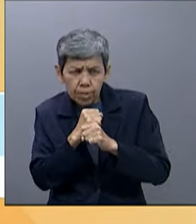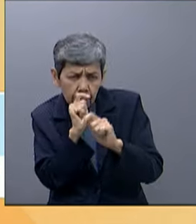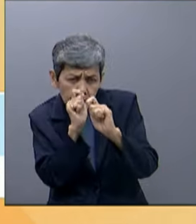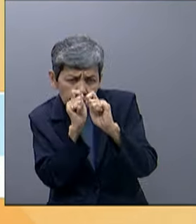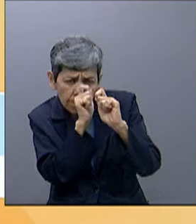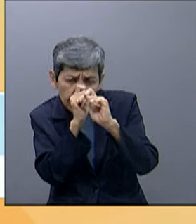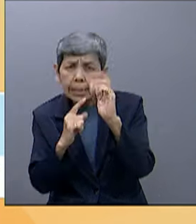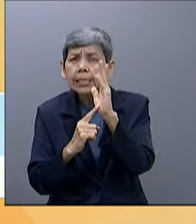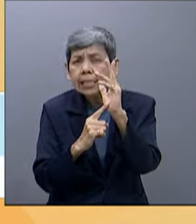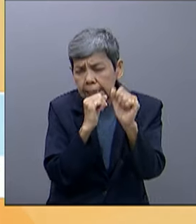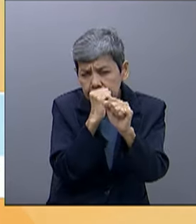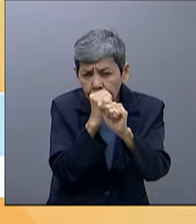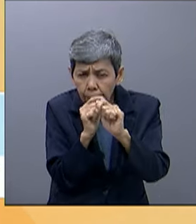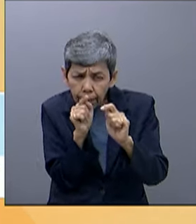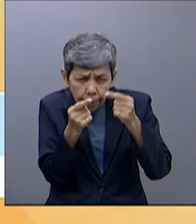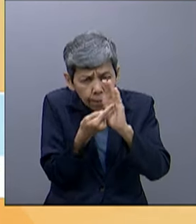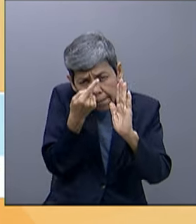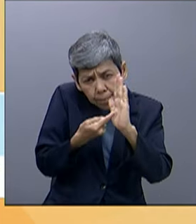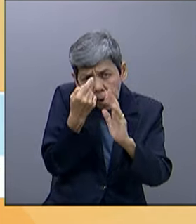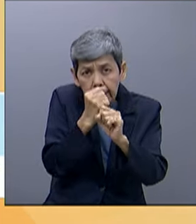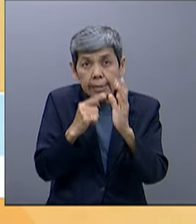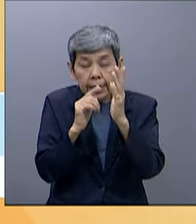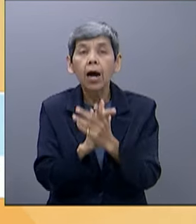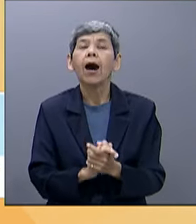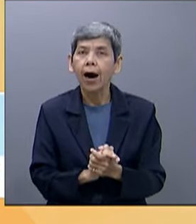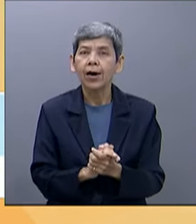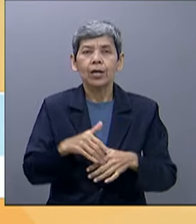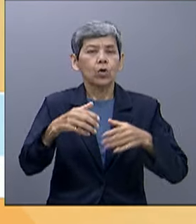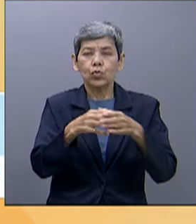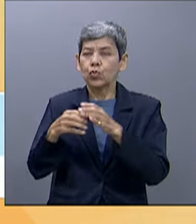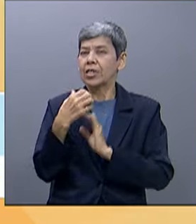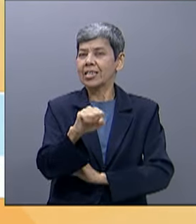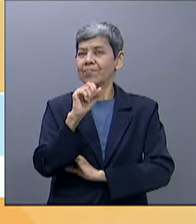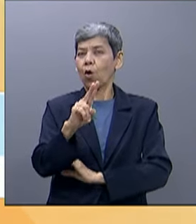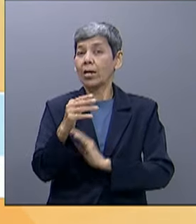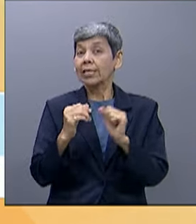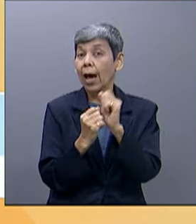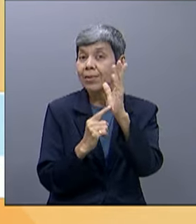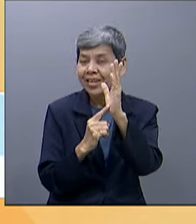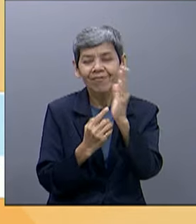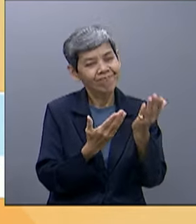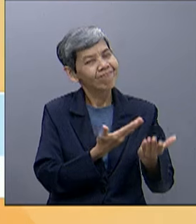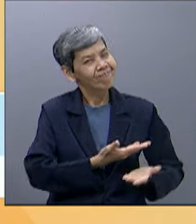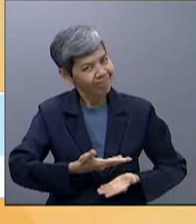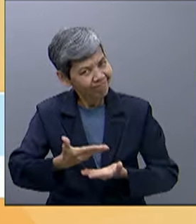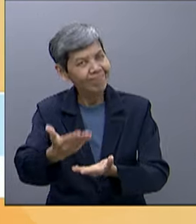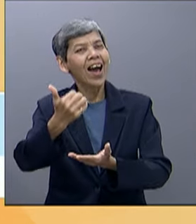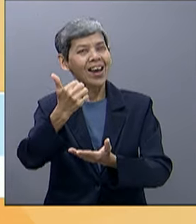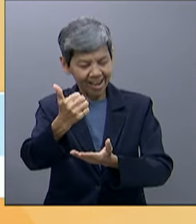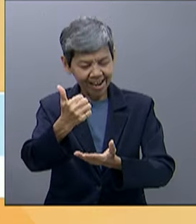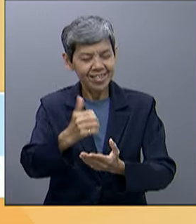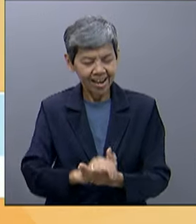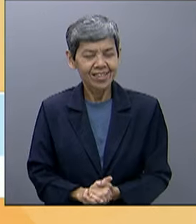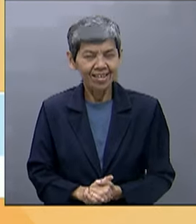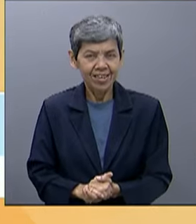ำชุมชนต่างๆให้เข้มแข็งนะคะเพราะฉะนั้น12ชุมชนคนทำเทียนของเราเนี่ยยินดีต้อนรับแล้วก็มันเป็นเสน่ห์ที่ทุกคนทวินหา